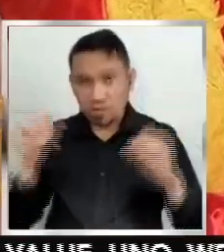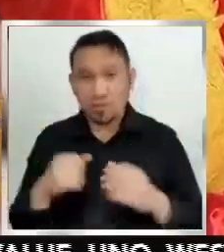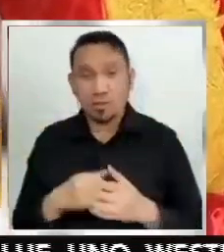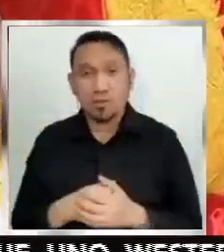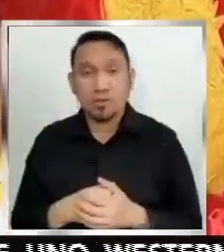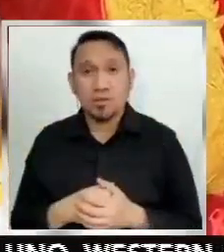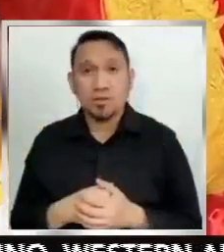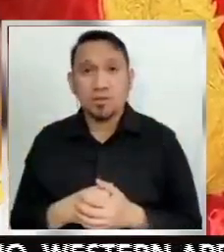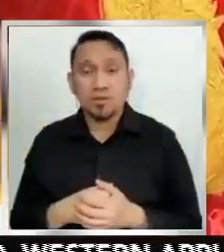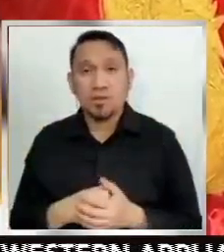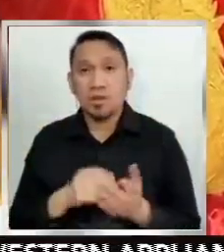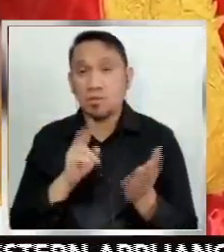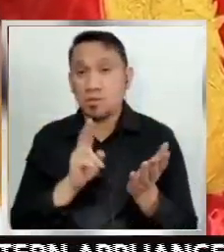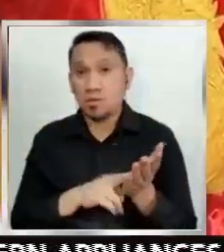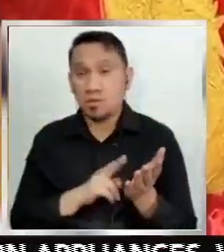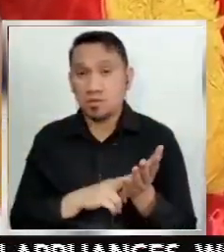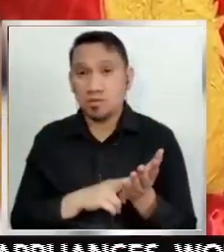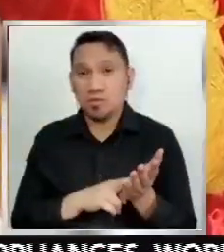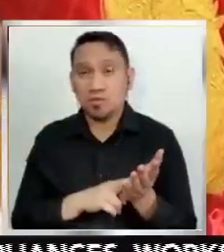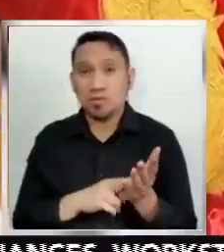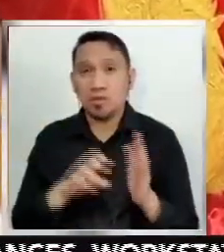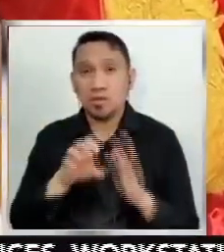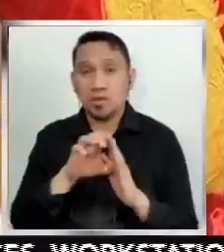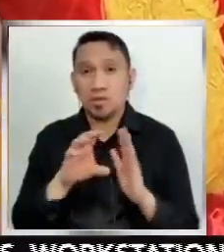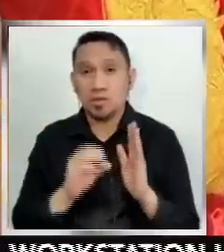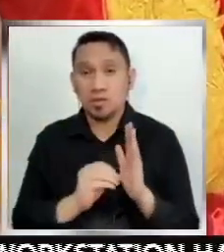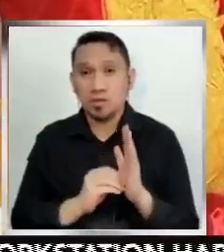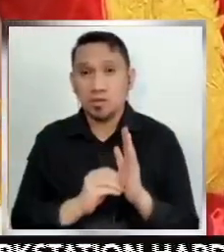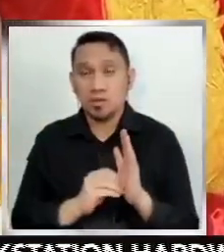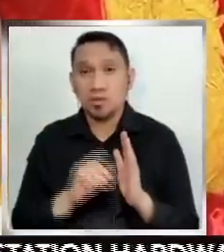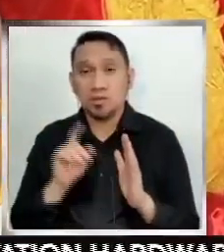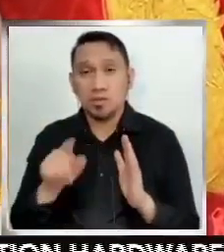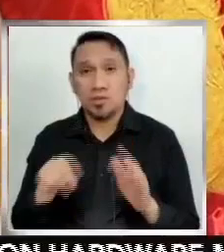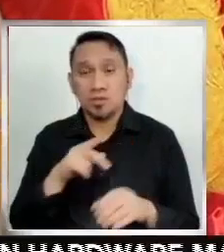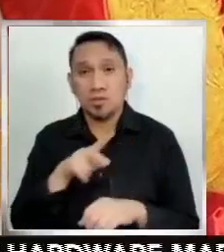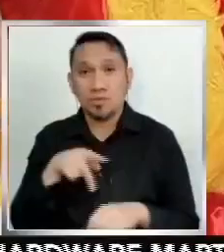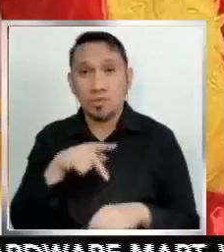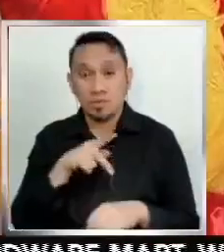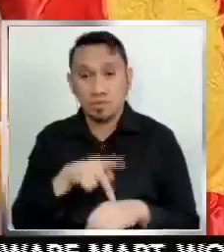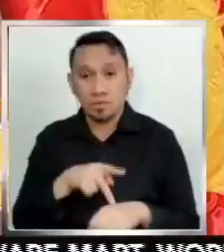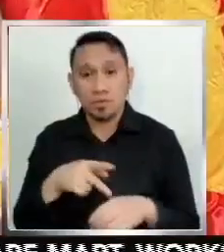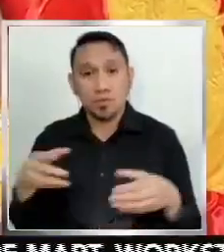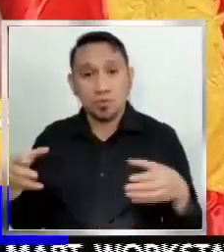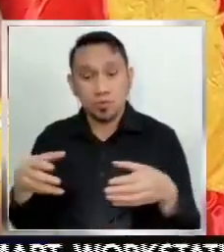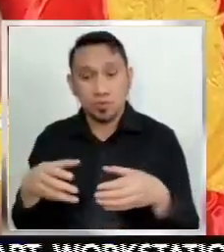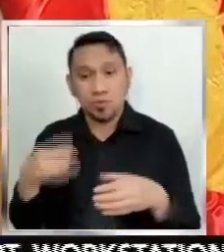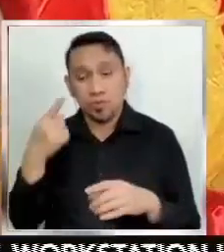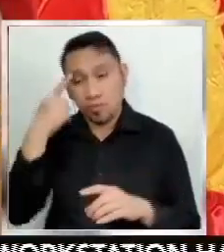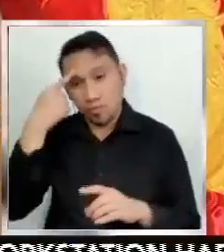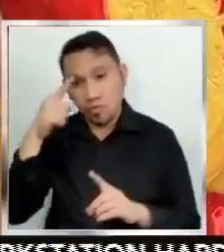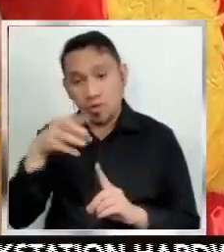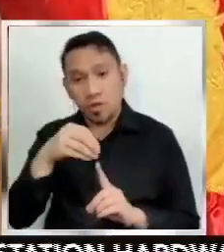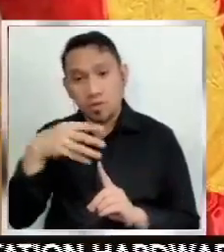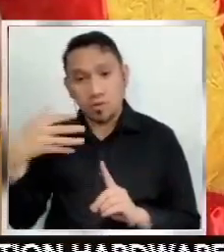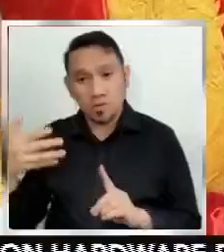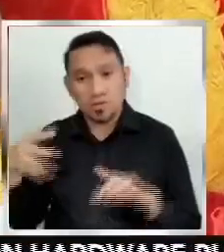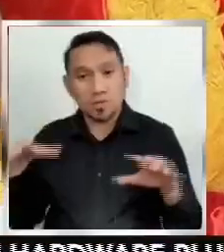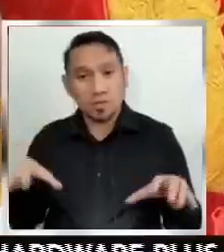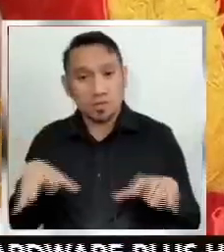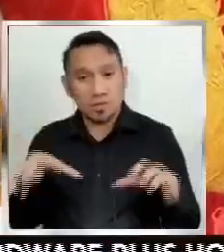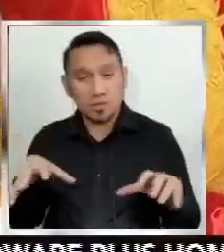signing of an executive order establishing the Philippine Commission on LGBT Affairs upang sa gayon magkaroon tayo ng